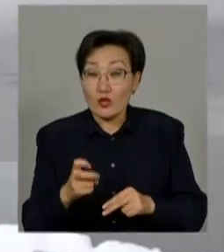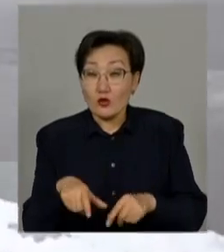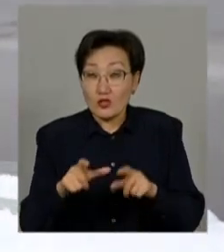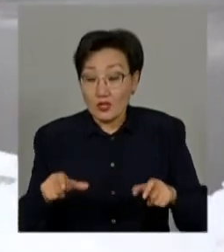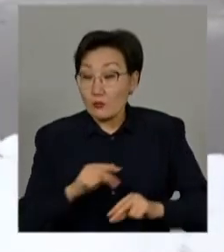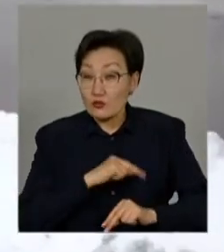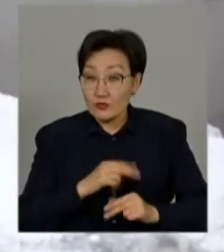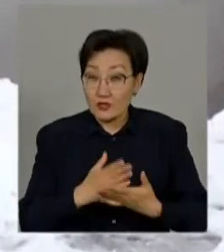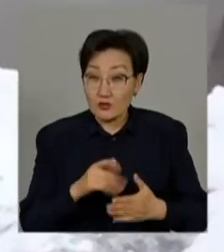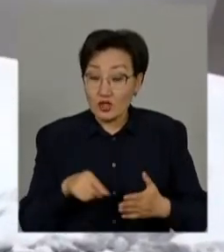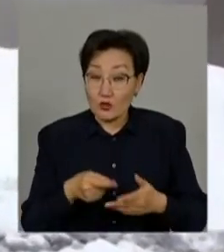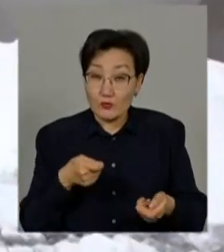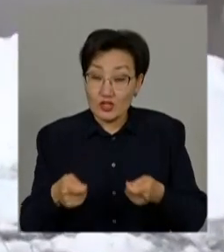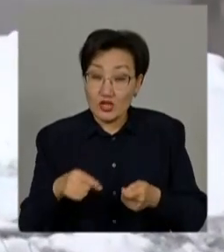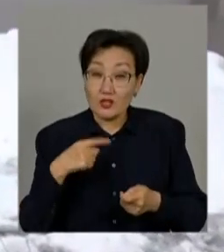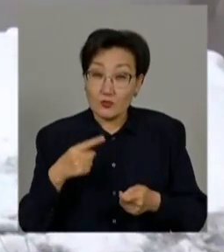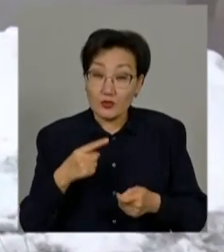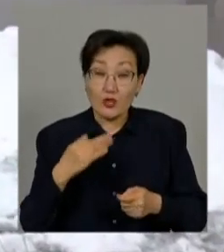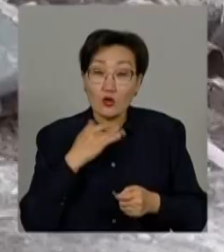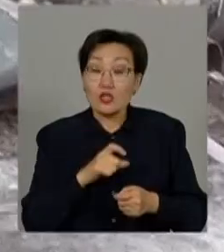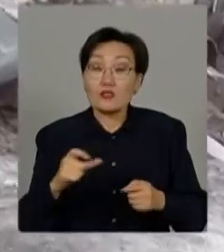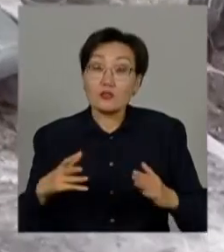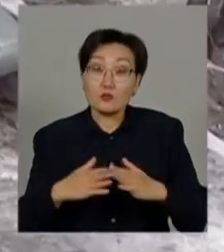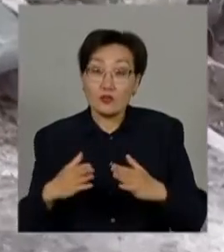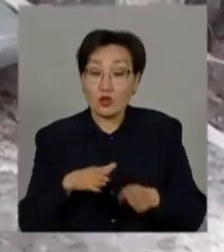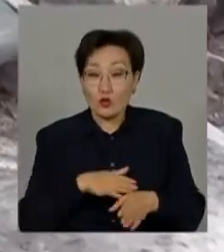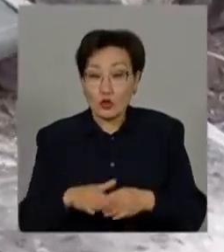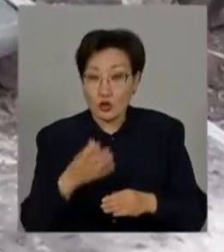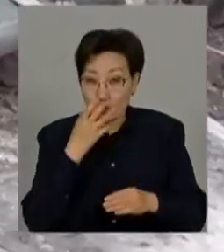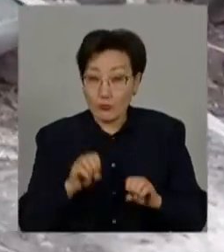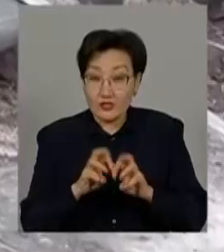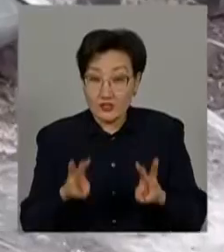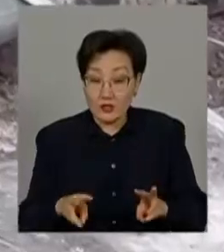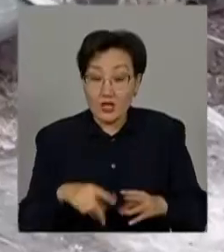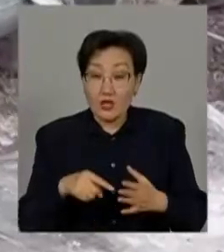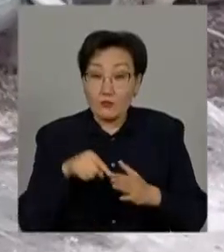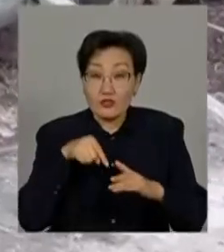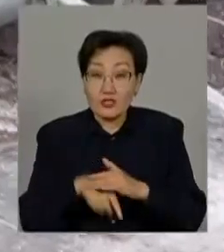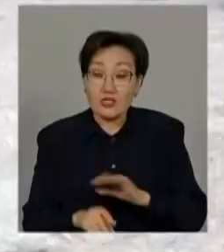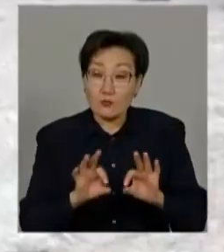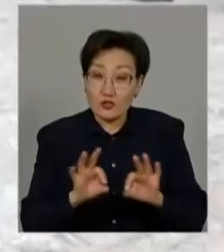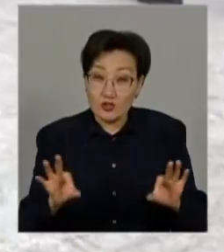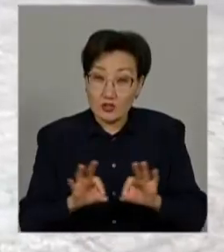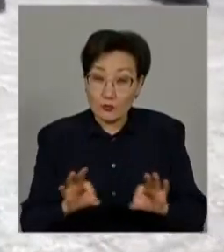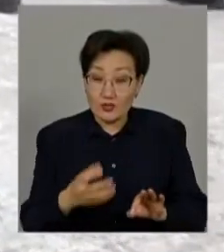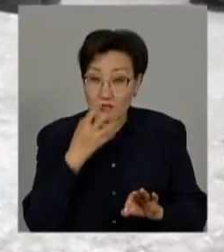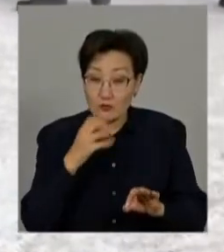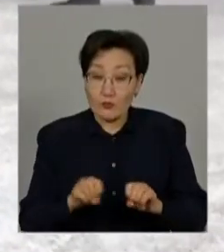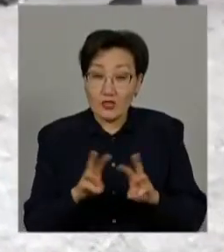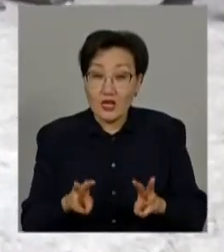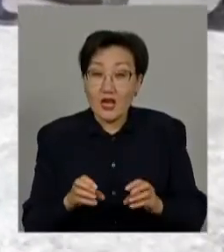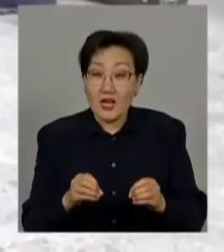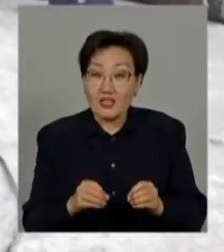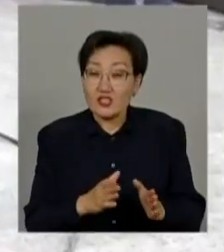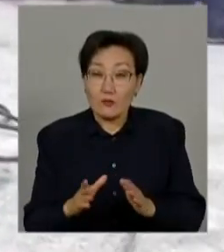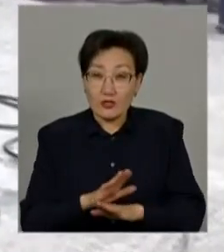жұмыс істеп жатыр. Шахар басшысының айтуынша, көп қабатты үйлерге түгел жылу берілген. Бірақ қала ішіндегі желілерде жылумен қамту әлі де